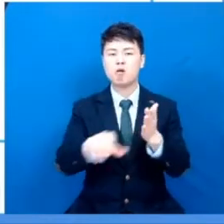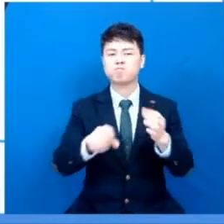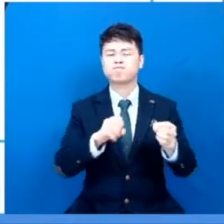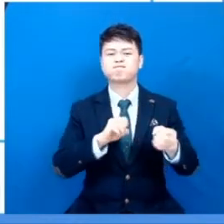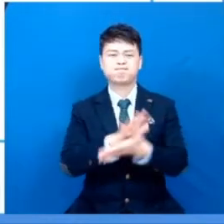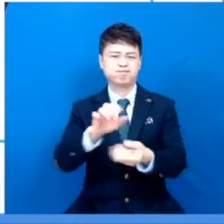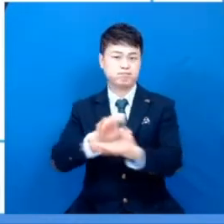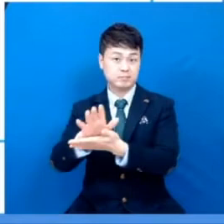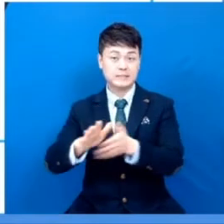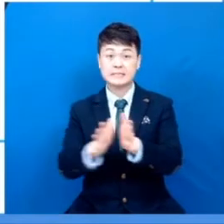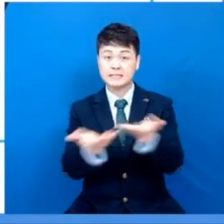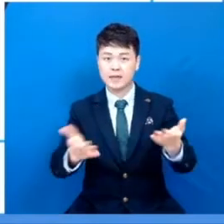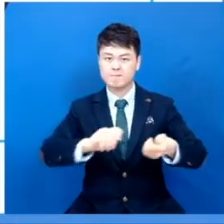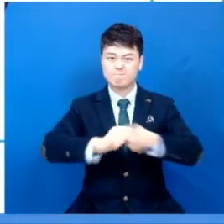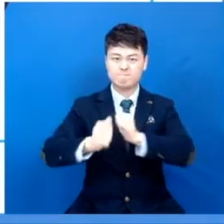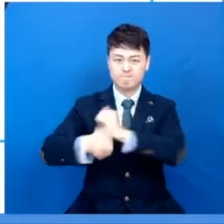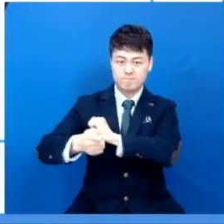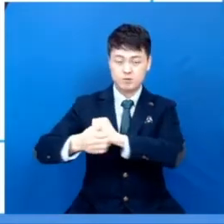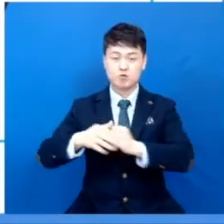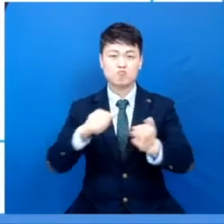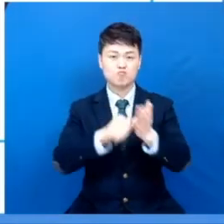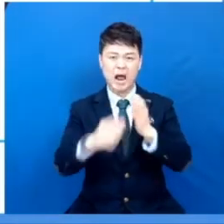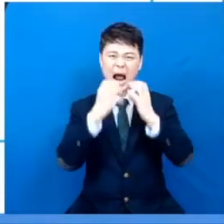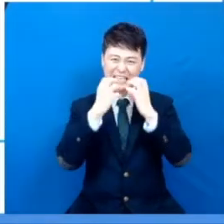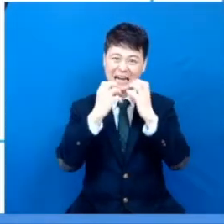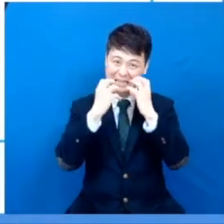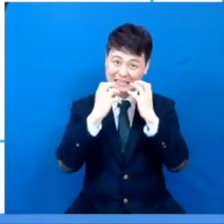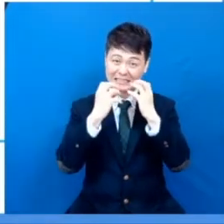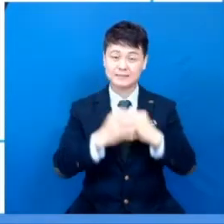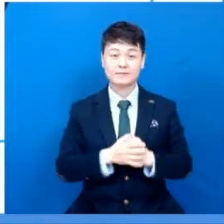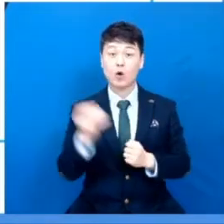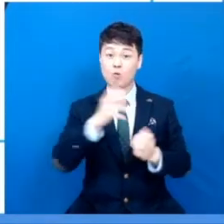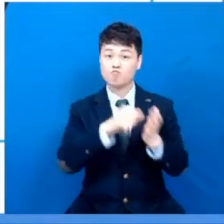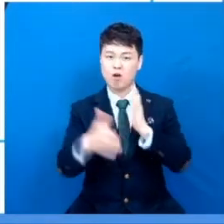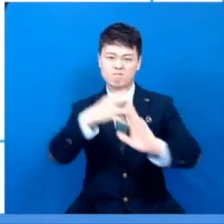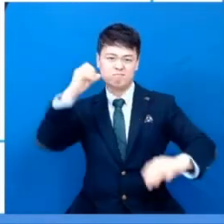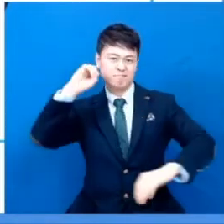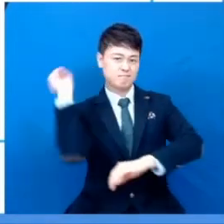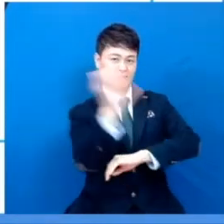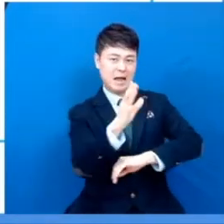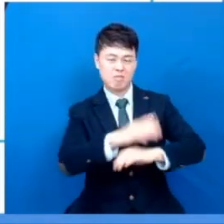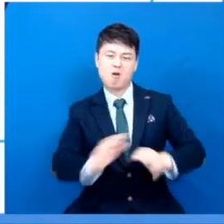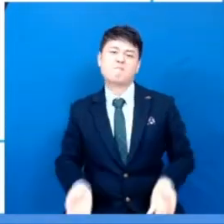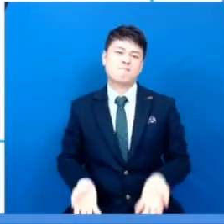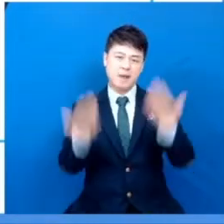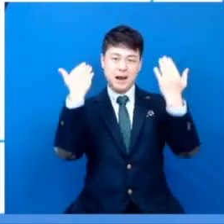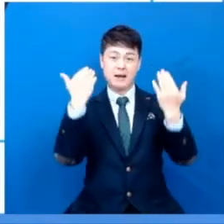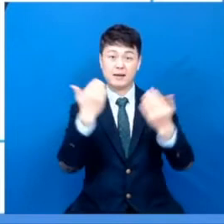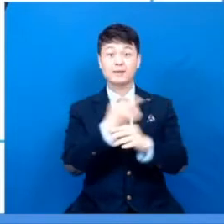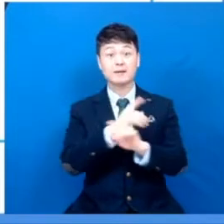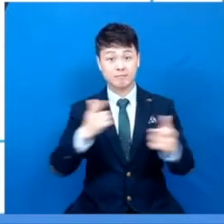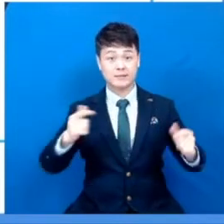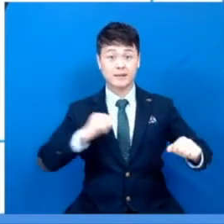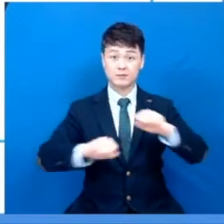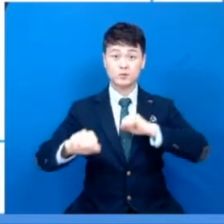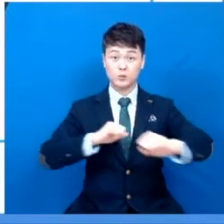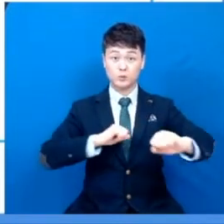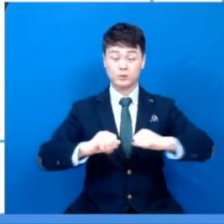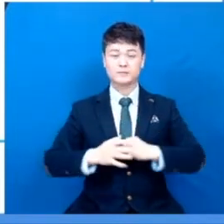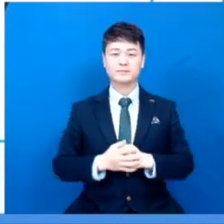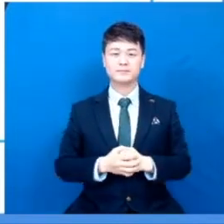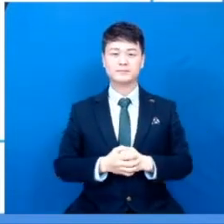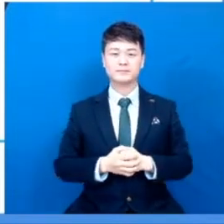교제 찢기 물건 깨물기 물건을 던지거나 어퍼 버리기 등이 있었습니다